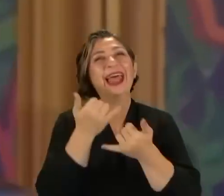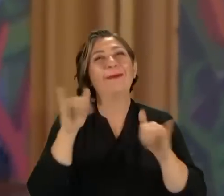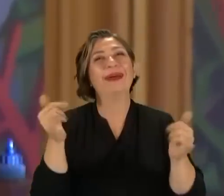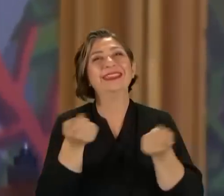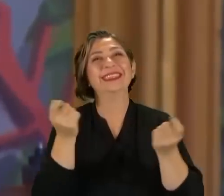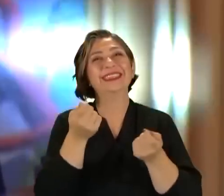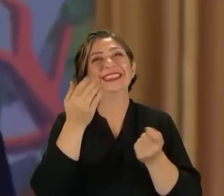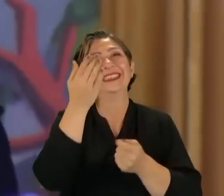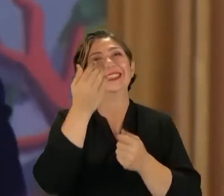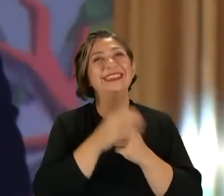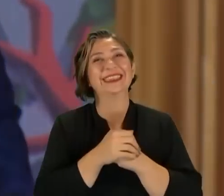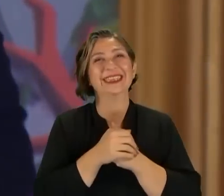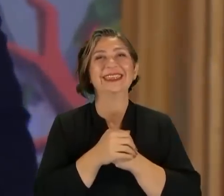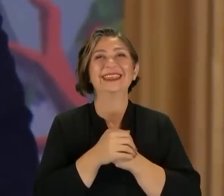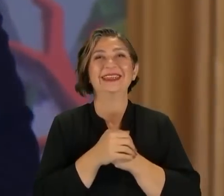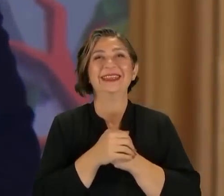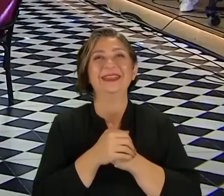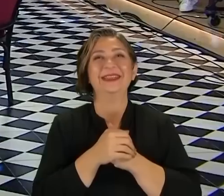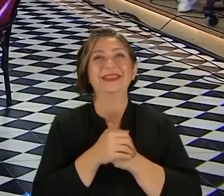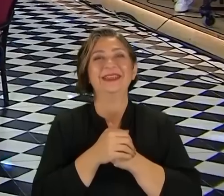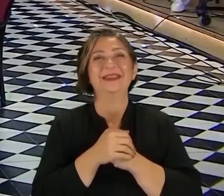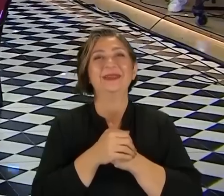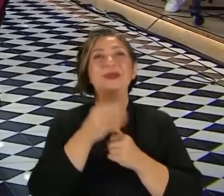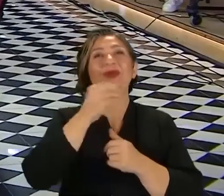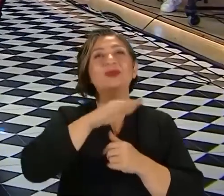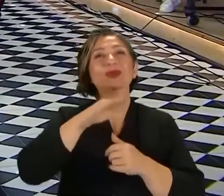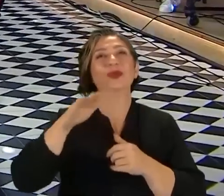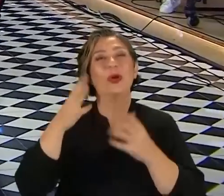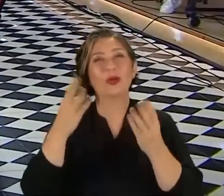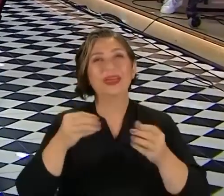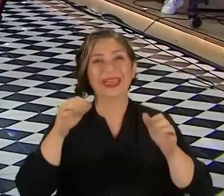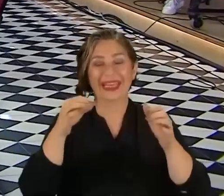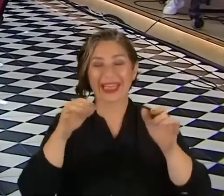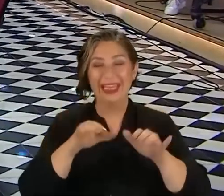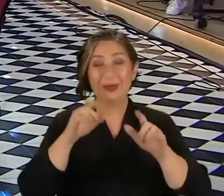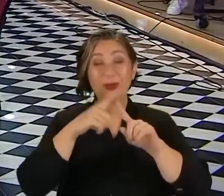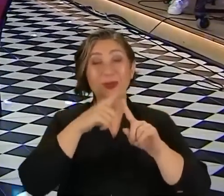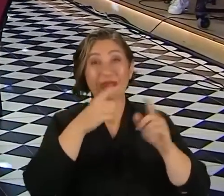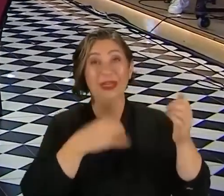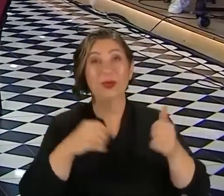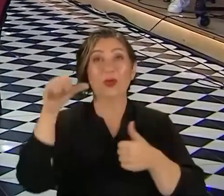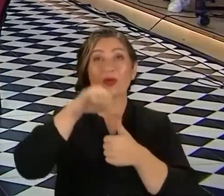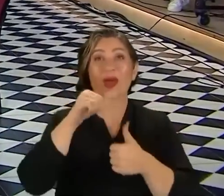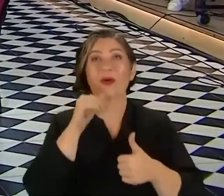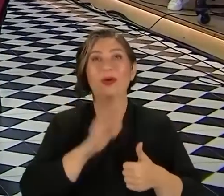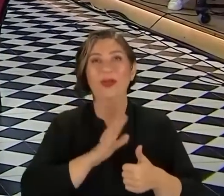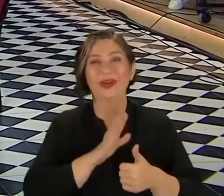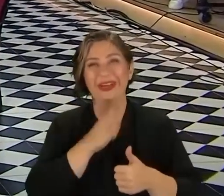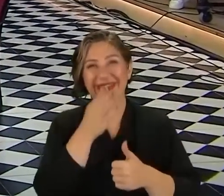çalışırlar. Harika. Çocukları oldu, klavyedeki Tunçer'in üvey oğlu.